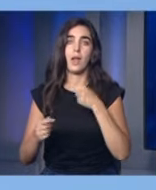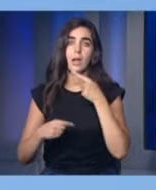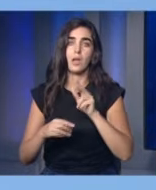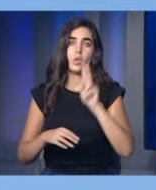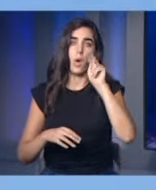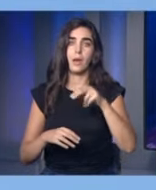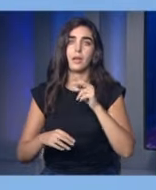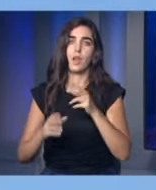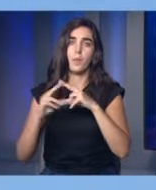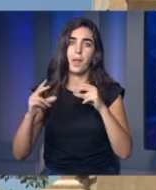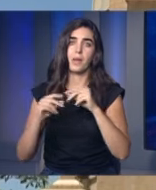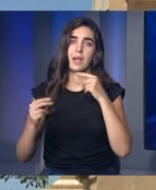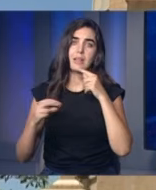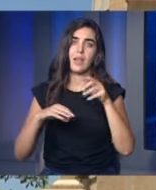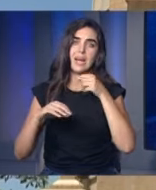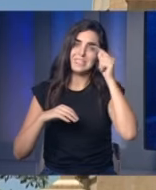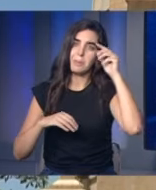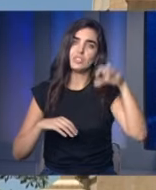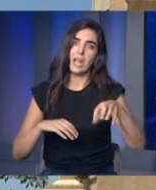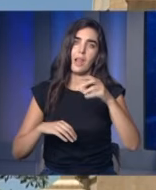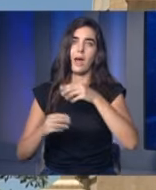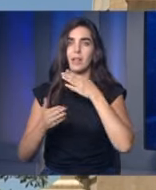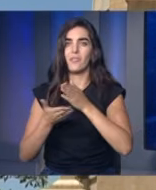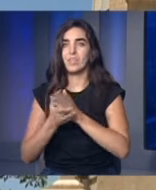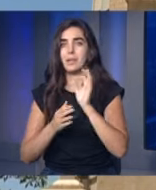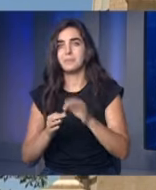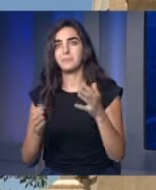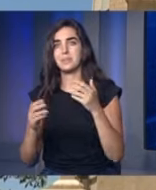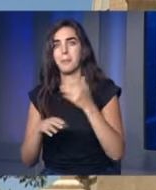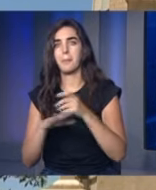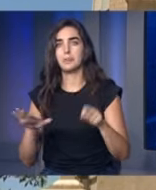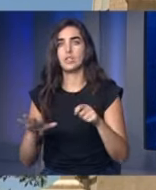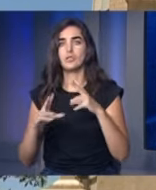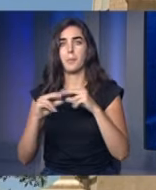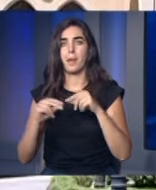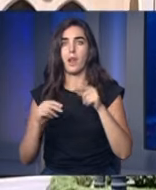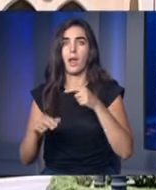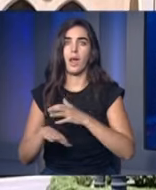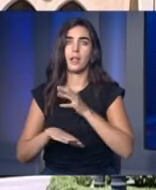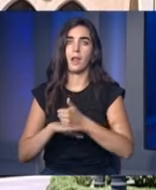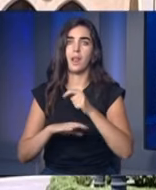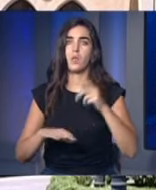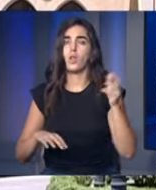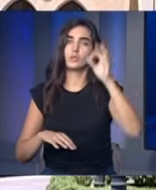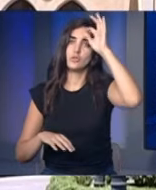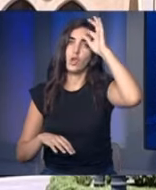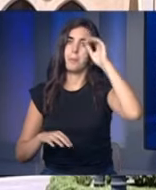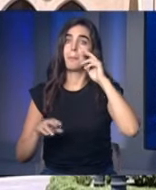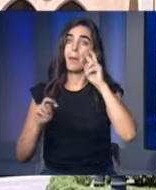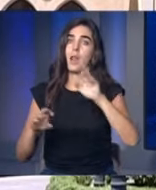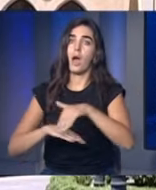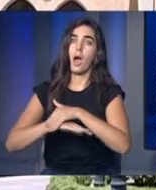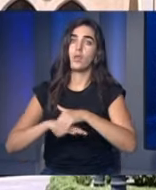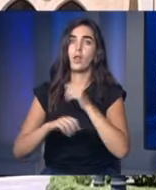الخاصة للأمم المتحدة في لبنان جانين هانس بيلاسخارت، أكد خلاله رئيس المجلس أن لبنان الذي تتعرض